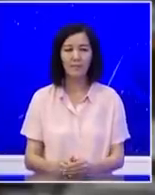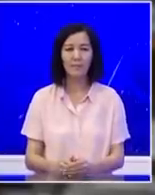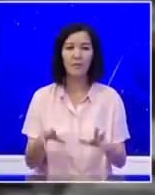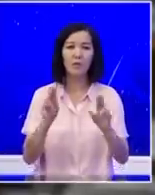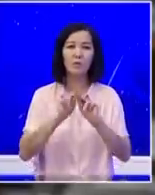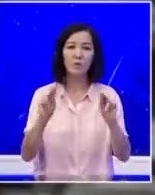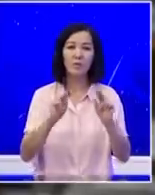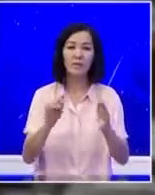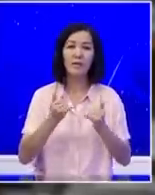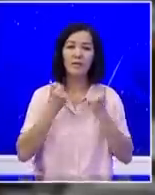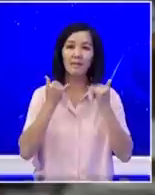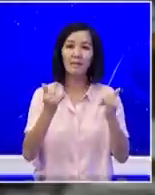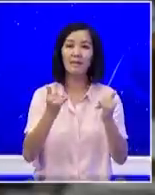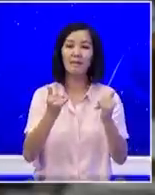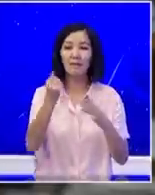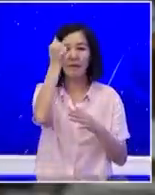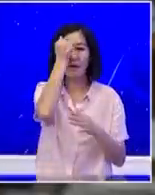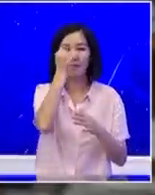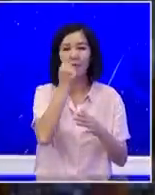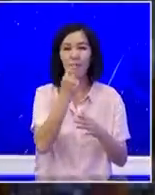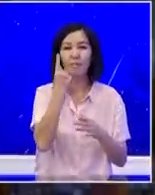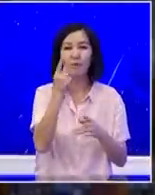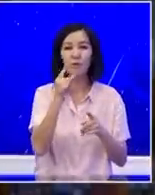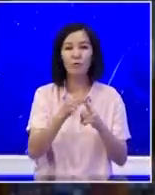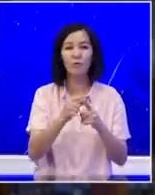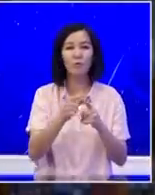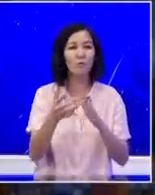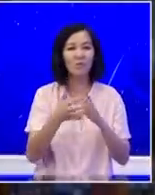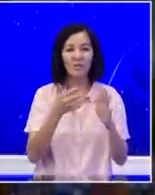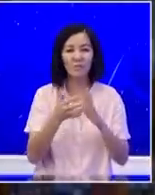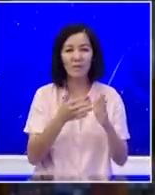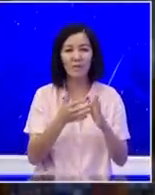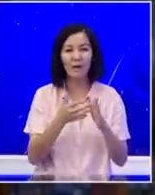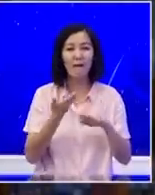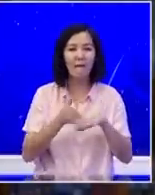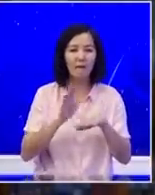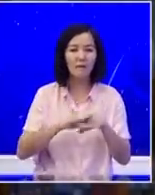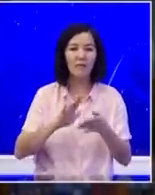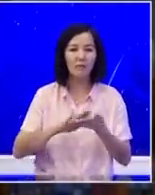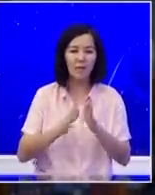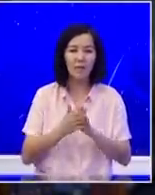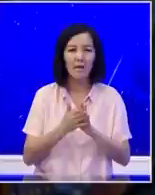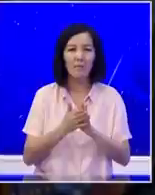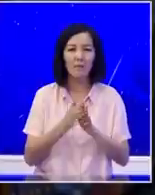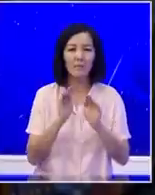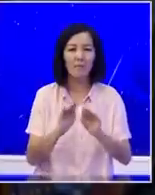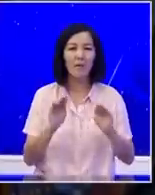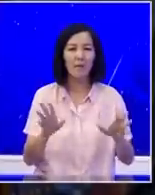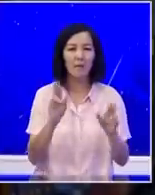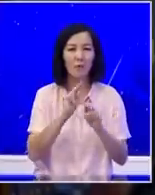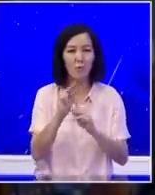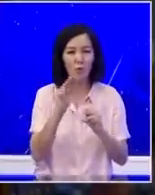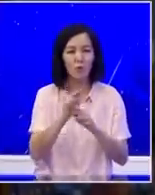Ұстаздарға деген алғысымды бір сөзбен жеткізу мүмкін емес. Сіздер қиын жағдайға қарамастан, оқушыларды білім нәрімен